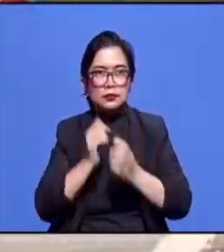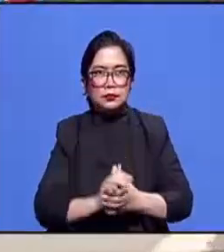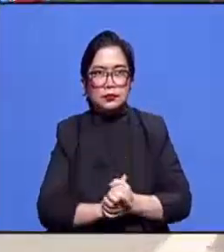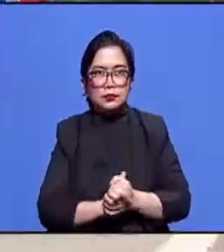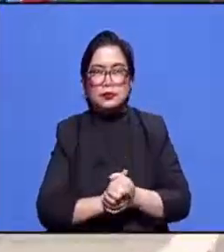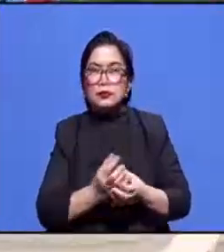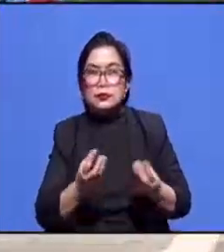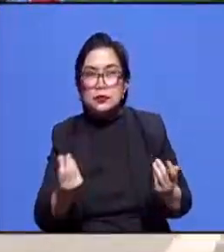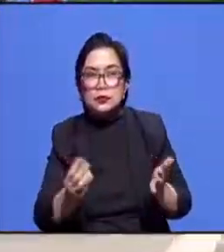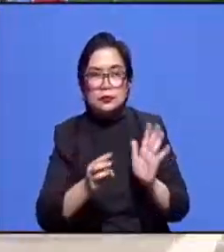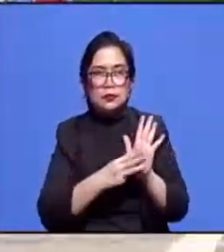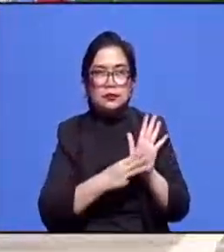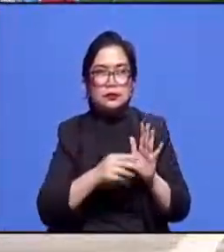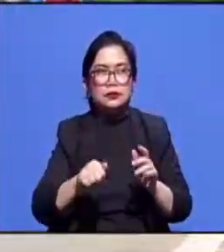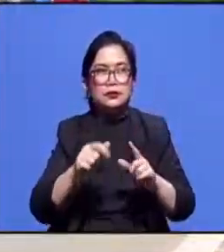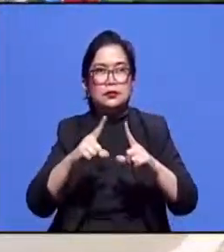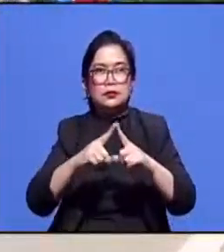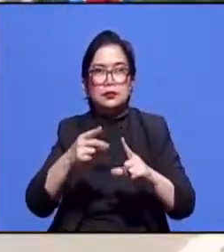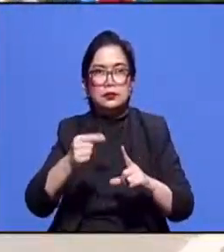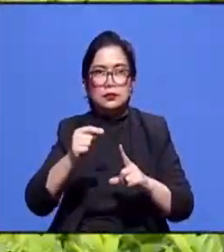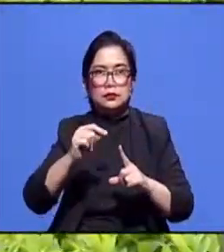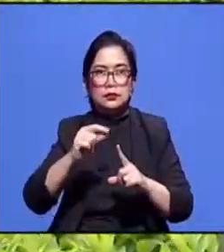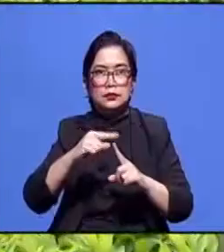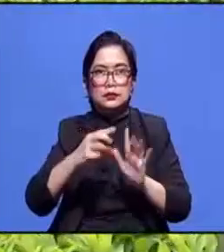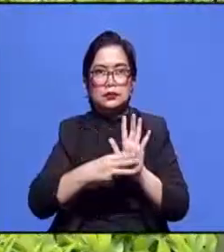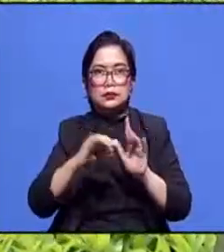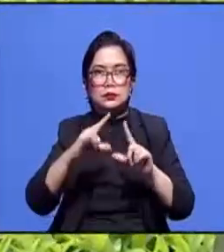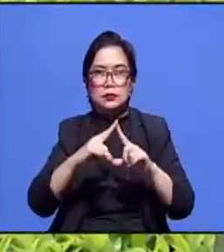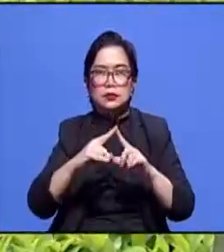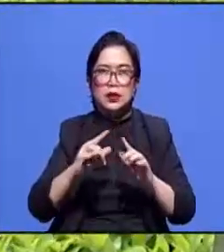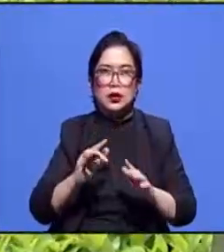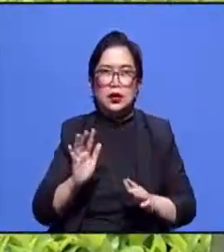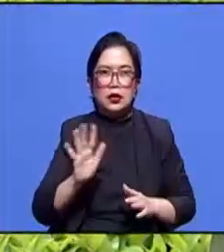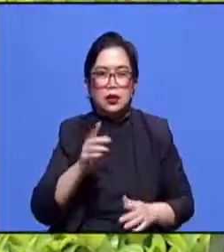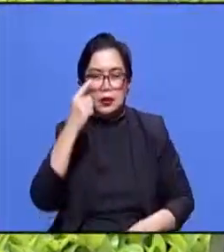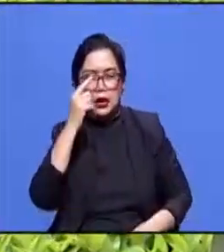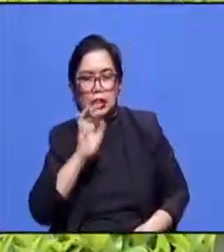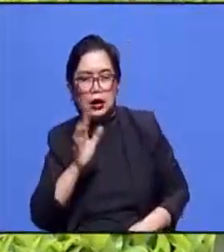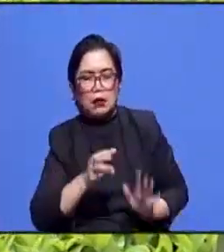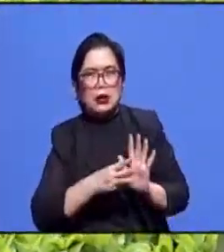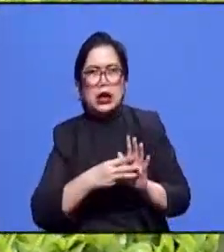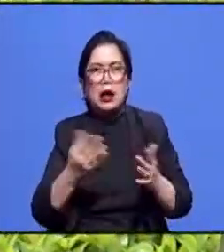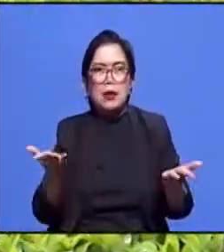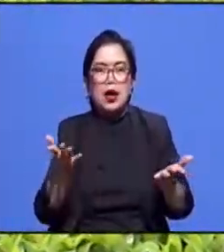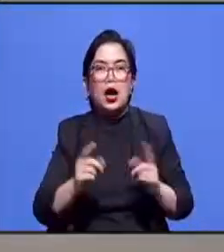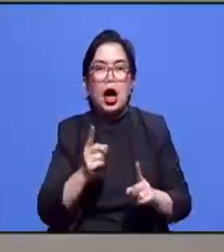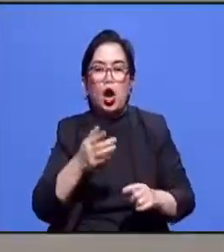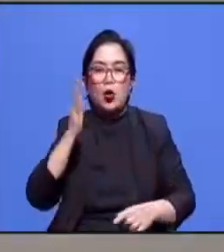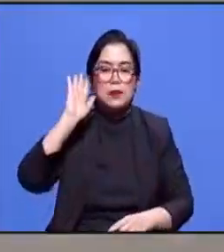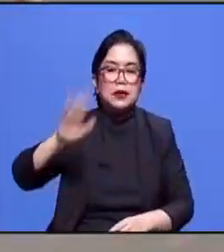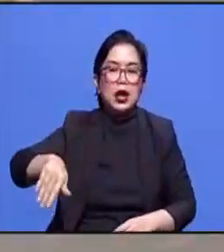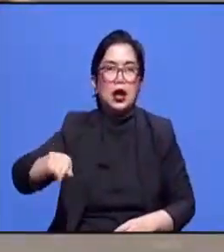Dalam beberapa kasus, aritmia takikardia mungkin tidak menimbulkan gejala atau komplikasi. Tapi jika tidak diobati dan dibiarkan